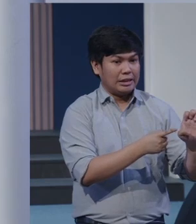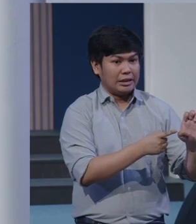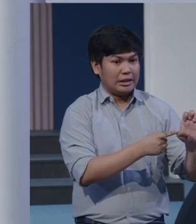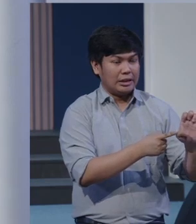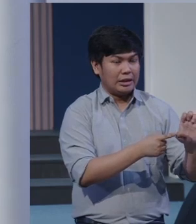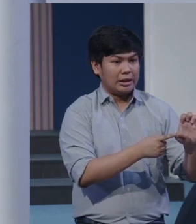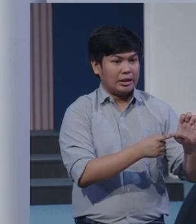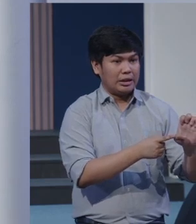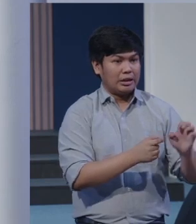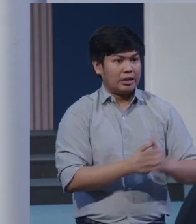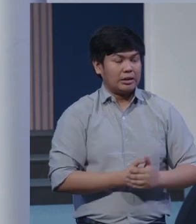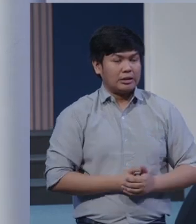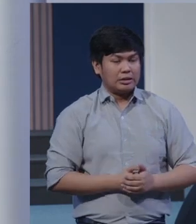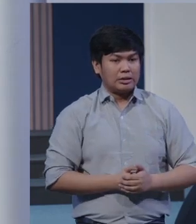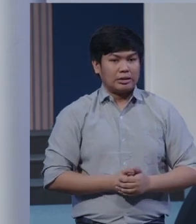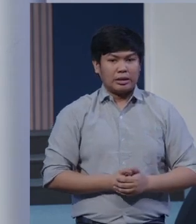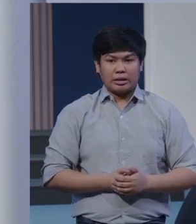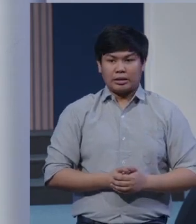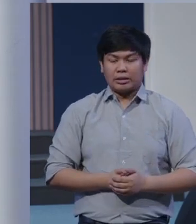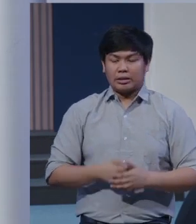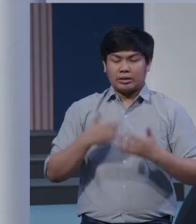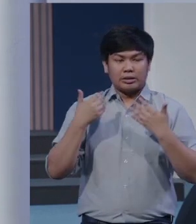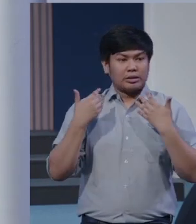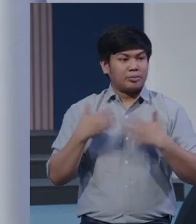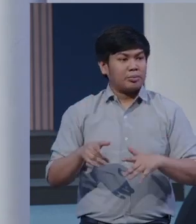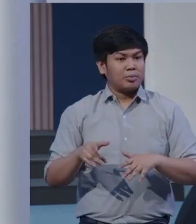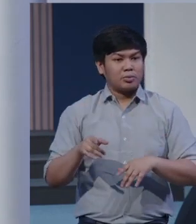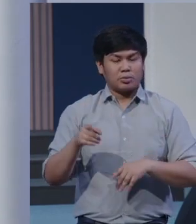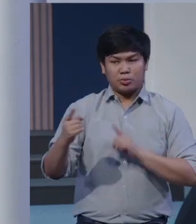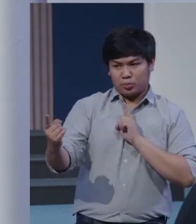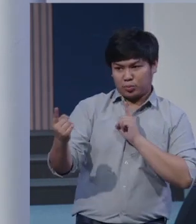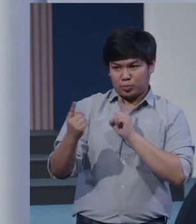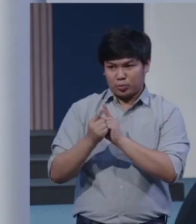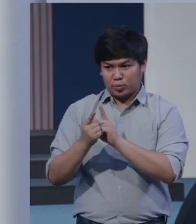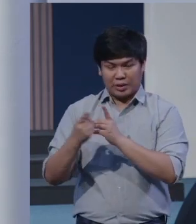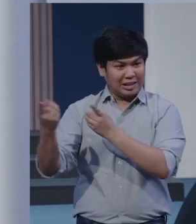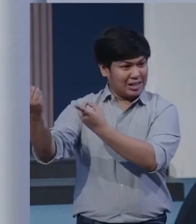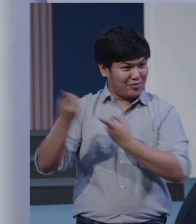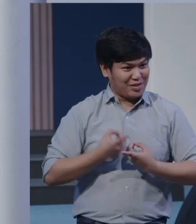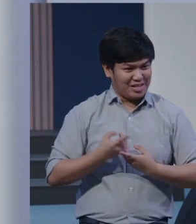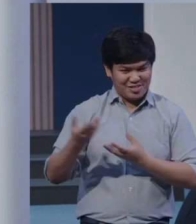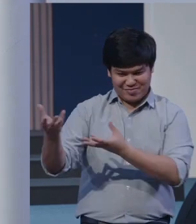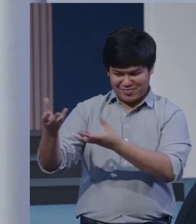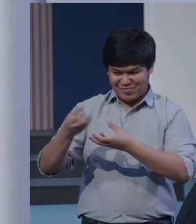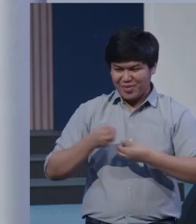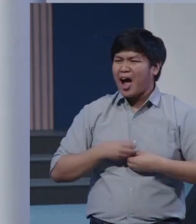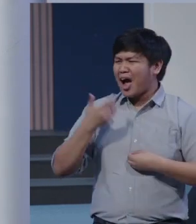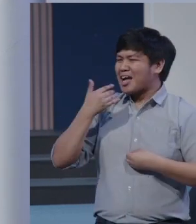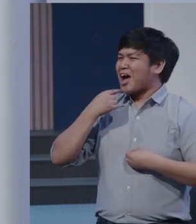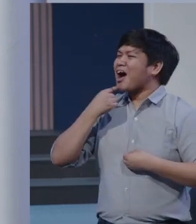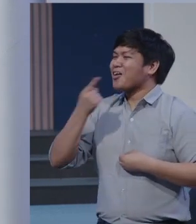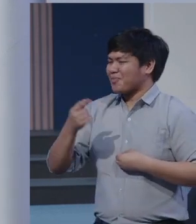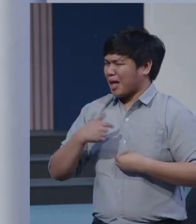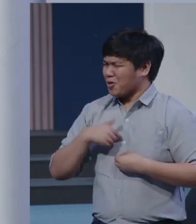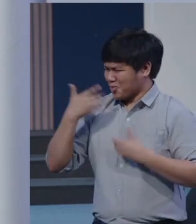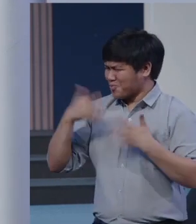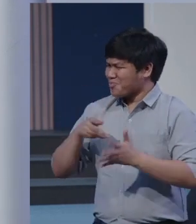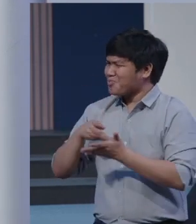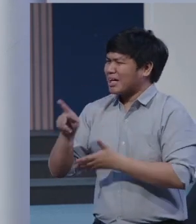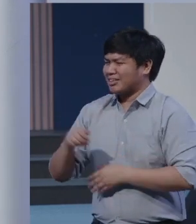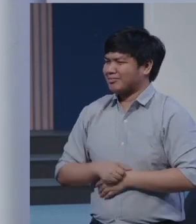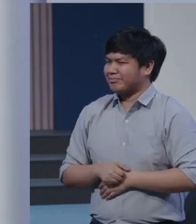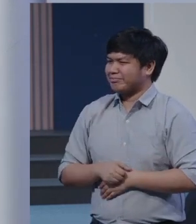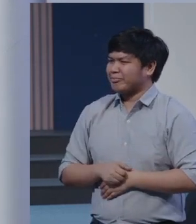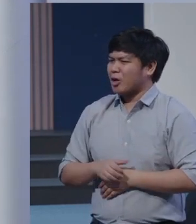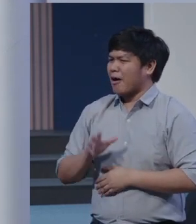Lord po siya sabi ng levitico 62 by deceiving his Neighbor in a matter of deposit or security or